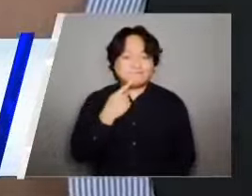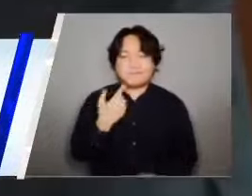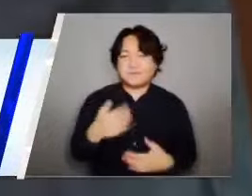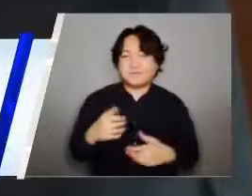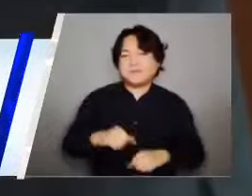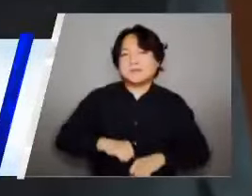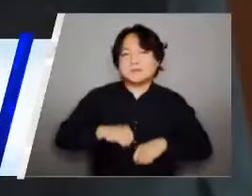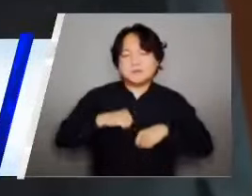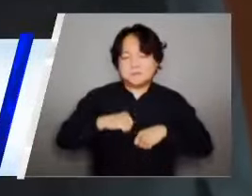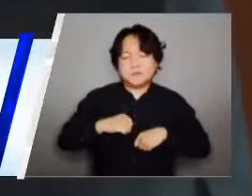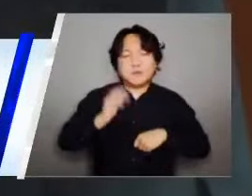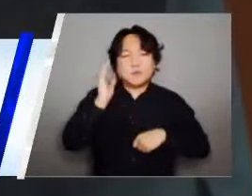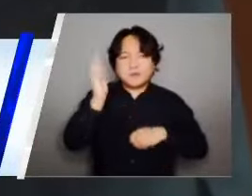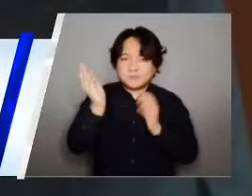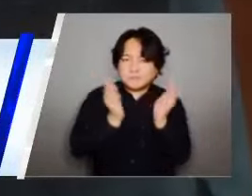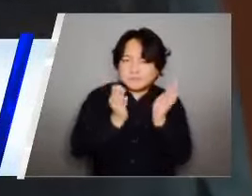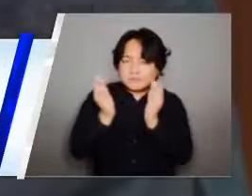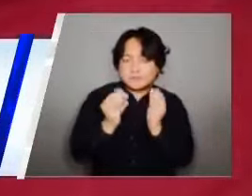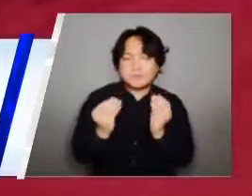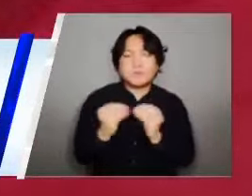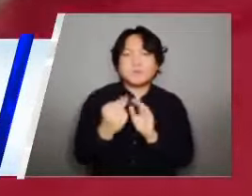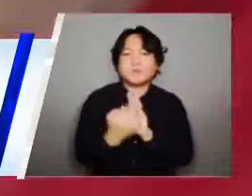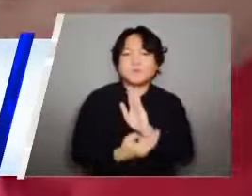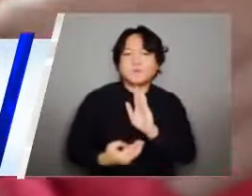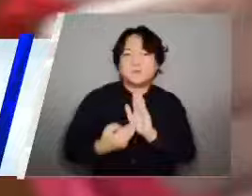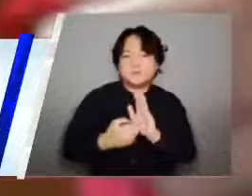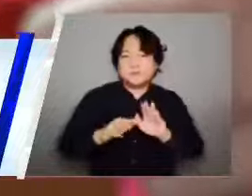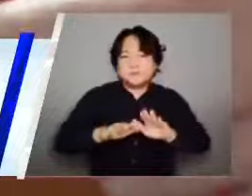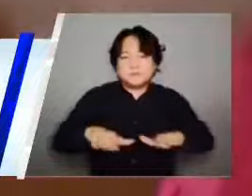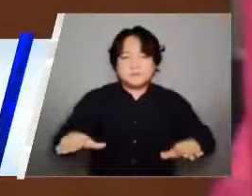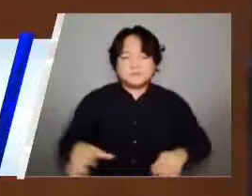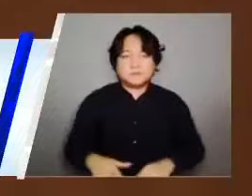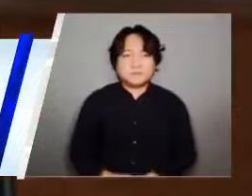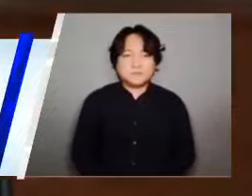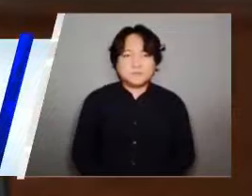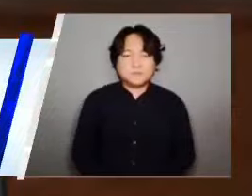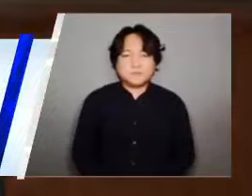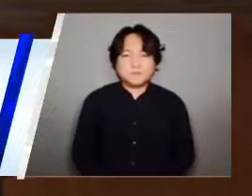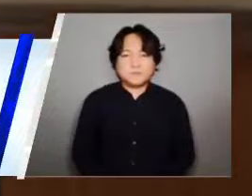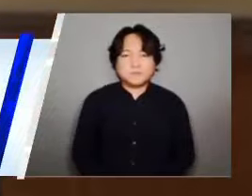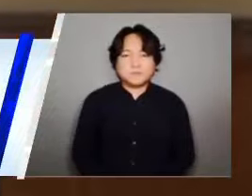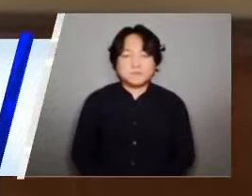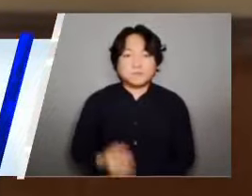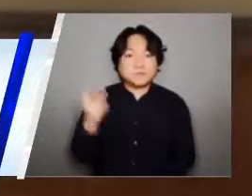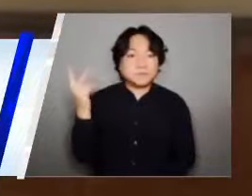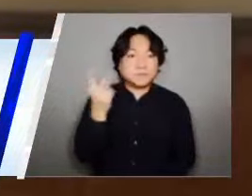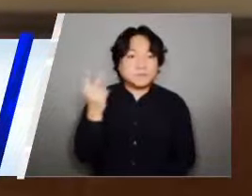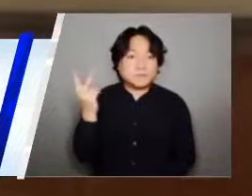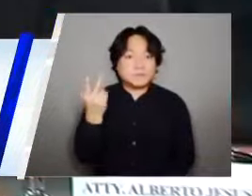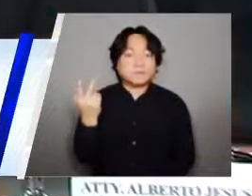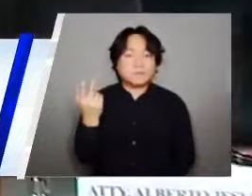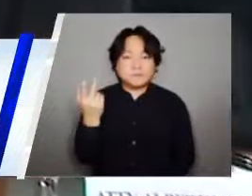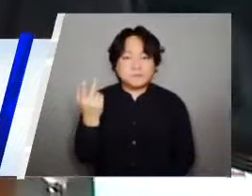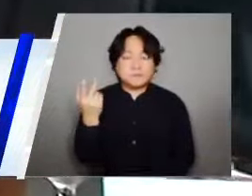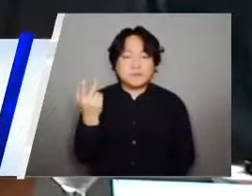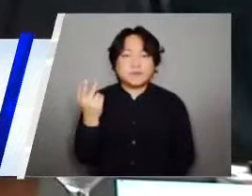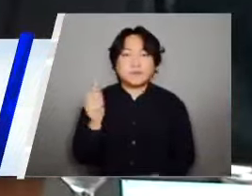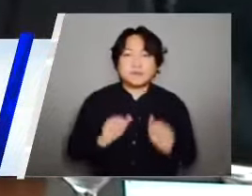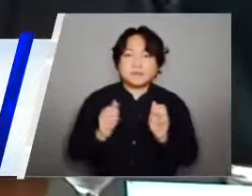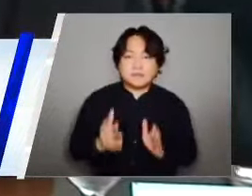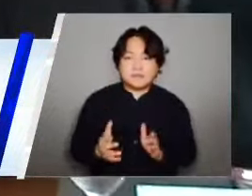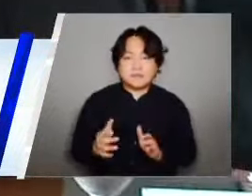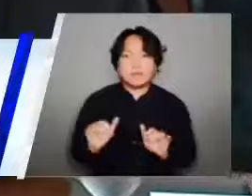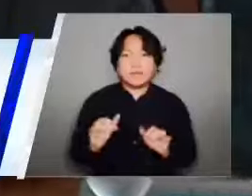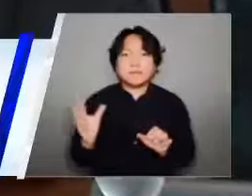magsilbi silang inspirasyon sa mga kabataan bukod kina Barbie at David dumalo rin sa signing si GMA Network